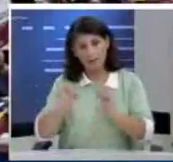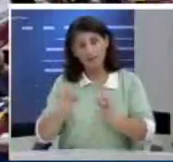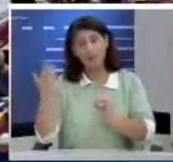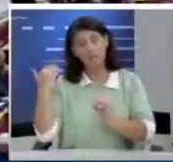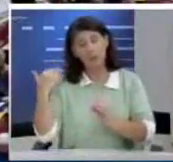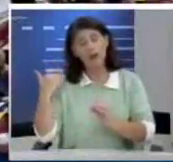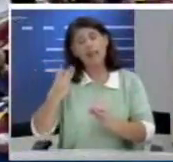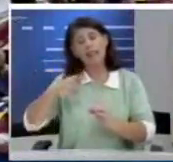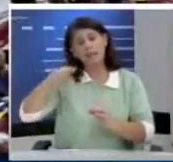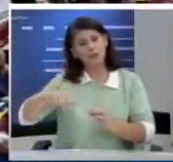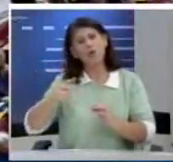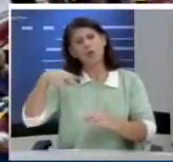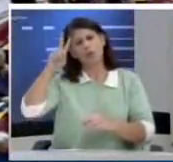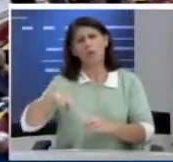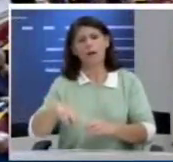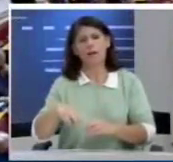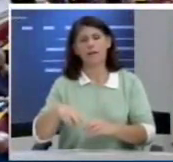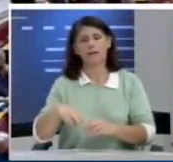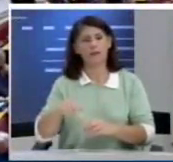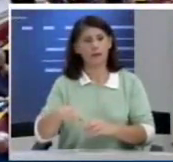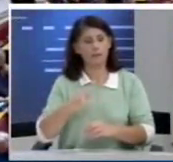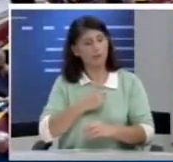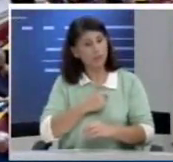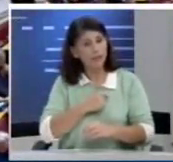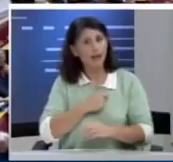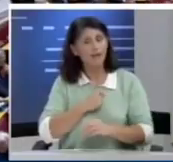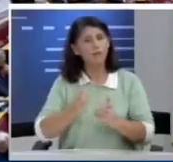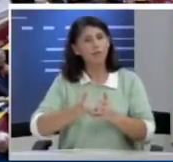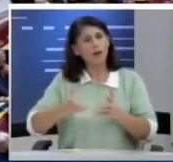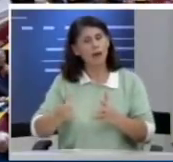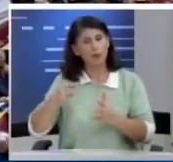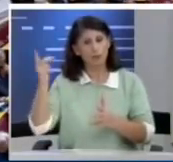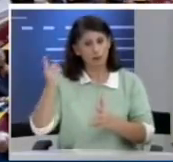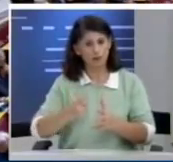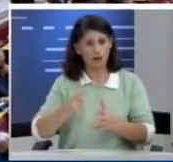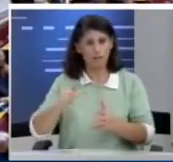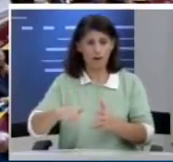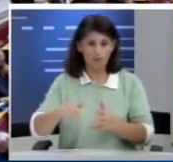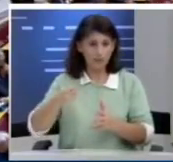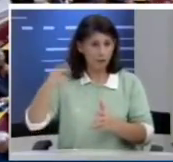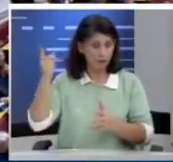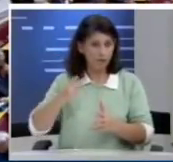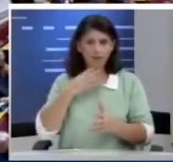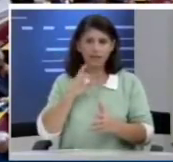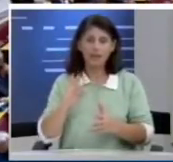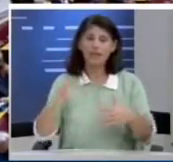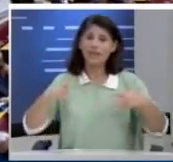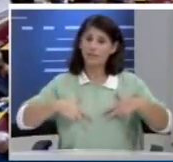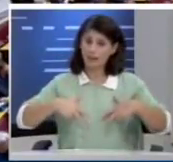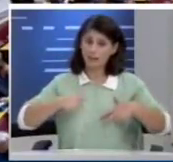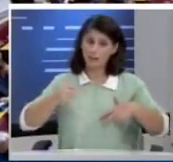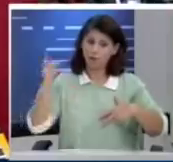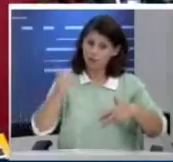μπορέσαμε και βρήκαμε, πιστεύω, με μια ευρύτερη πλειοψηφία από την παρούσα πλειοψηφία, δηλαδή ενώ την